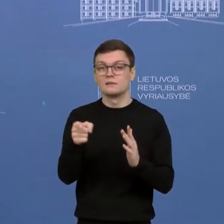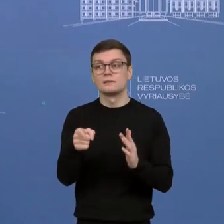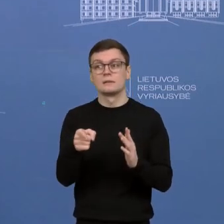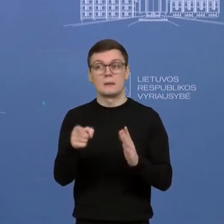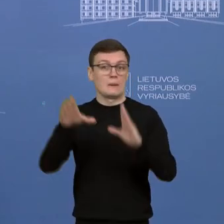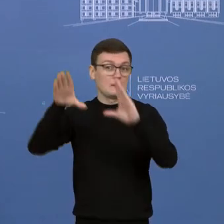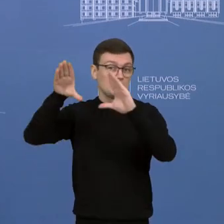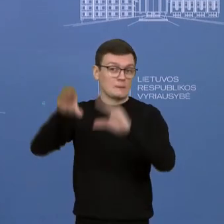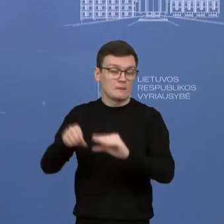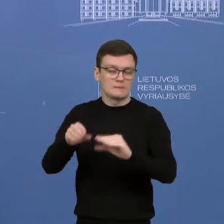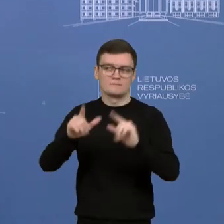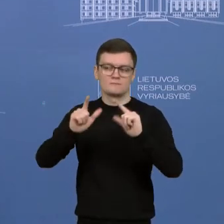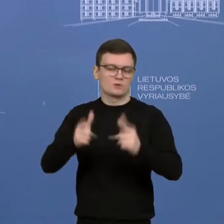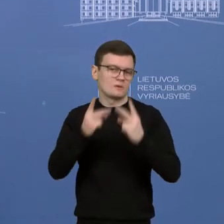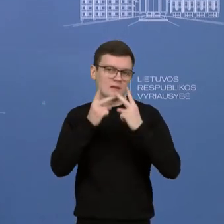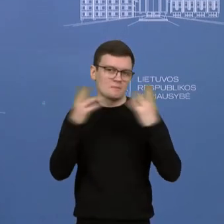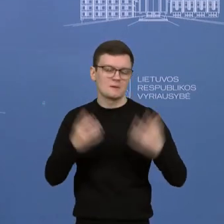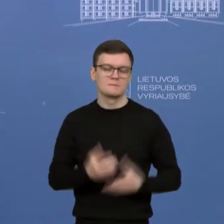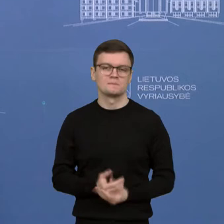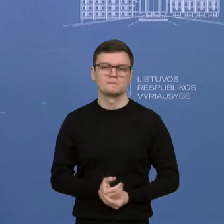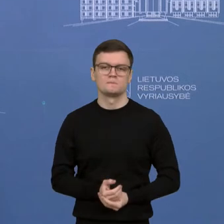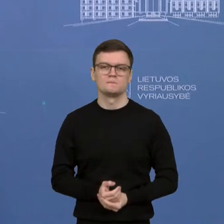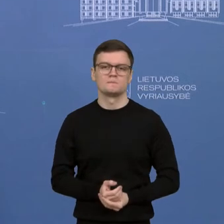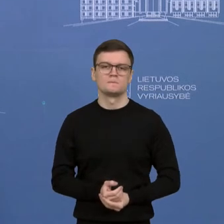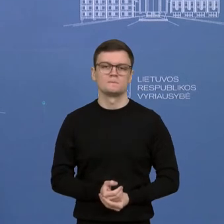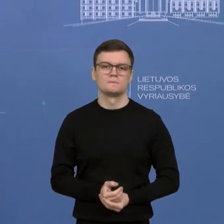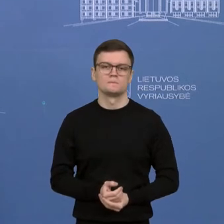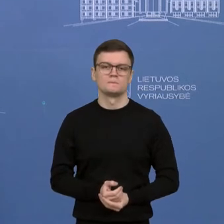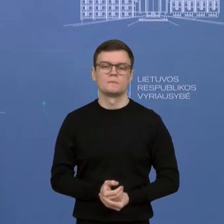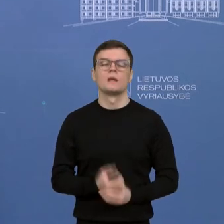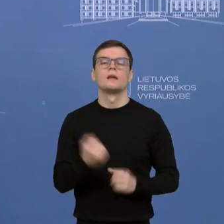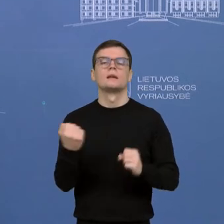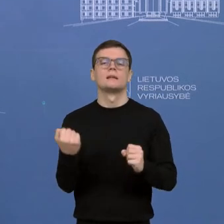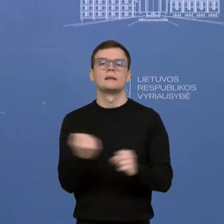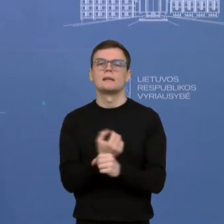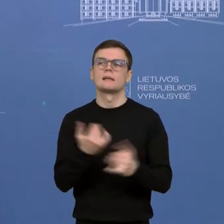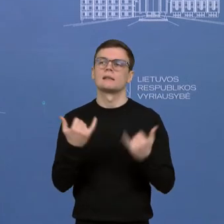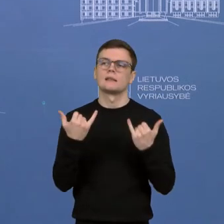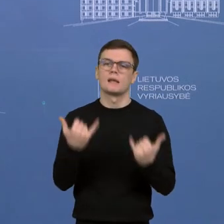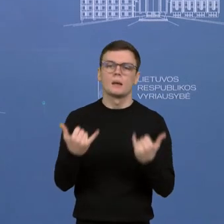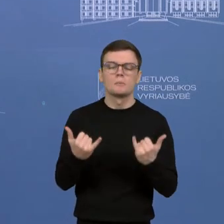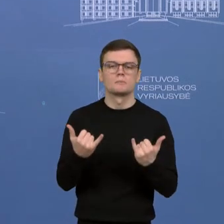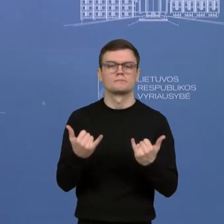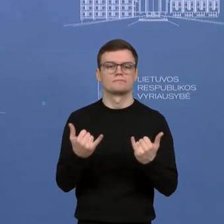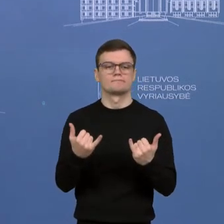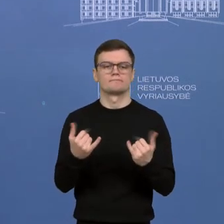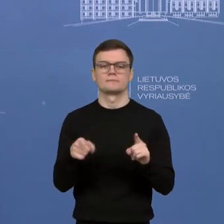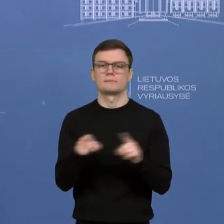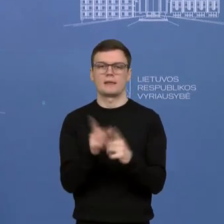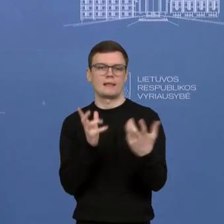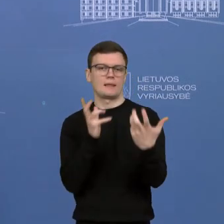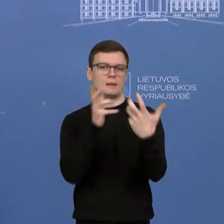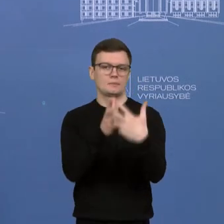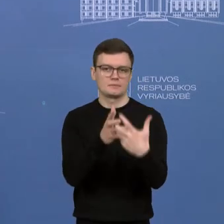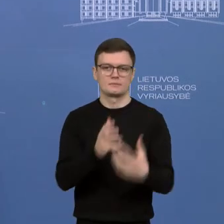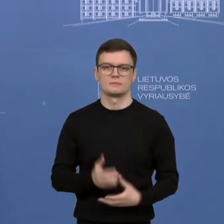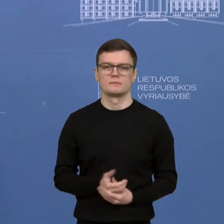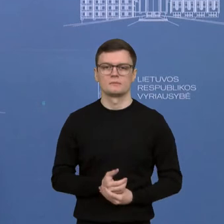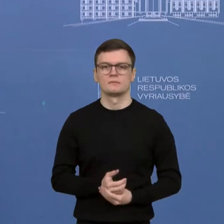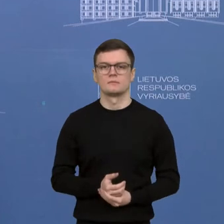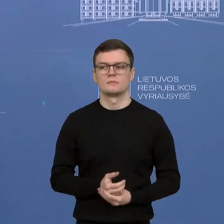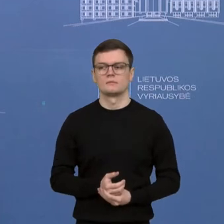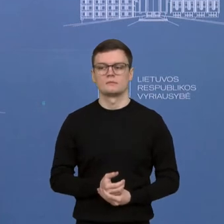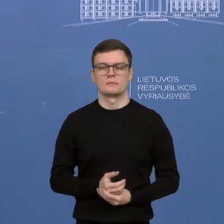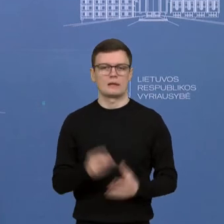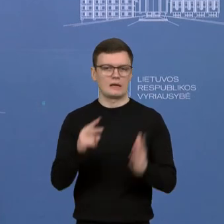linkusi mažėti. Tai už tai mes manome, kad na, reikia jau būti prisitaikiusiem prie aukštesnių